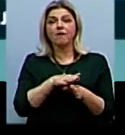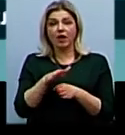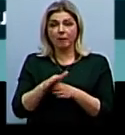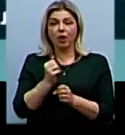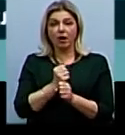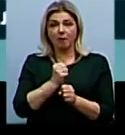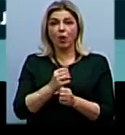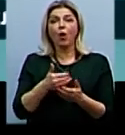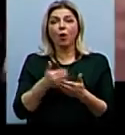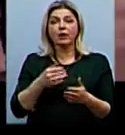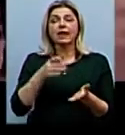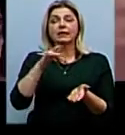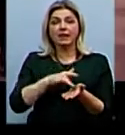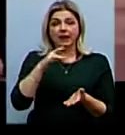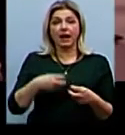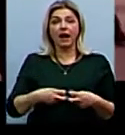від Центрліфта.